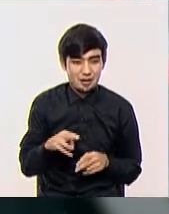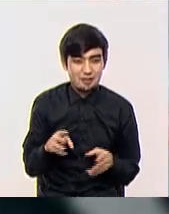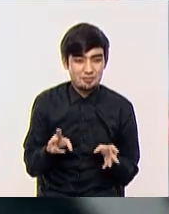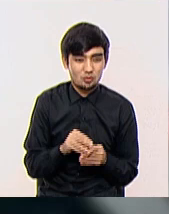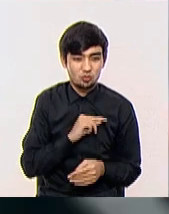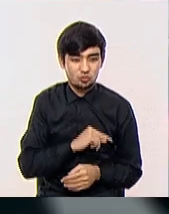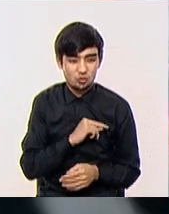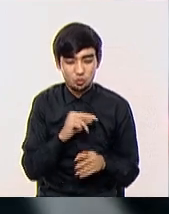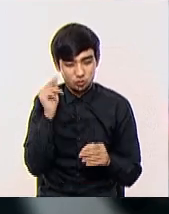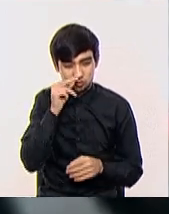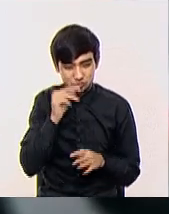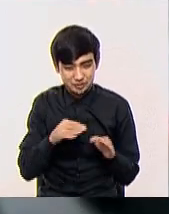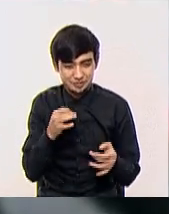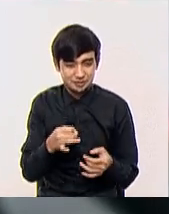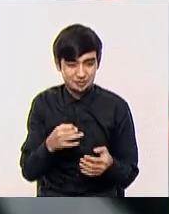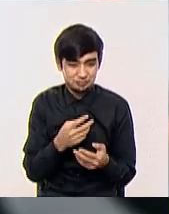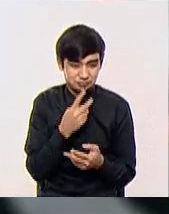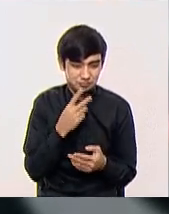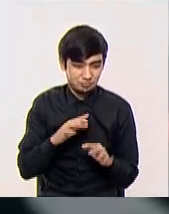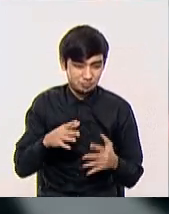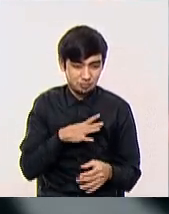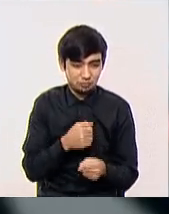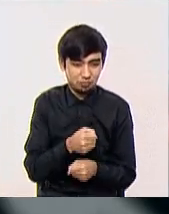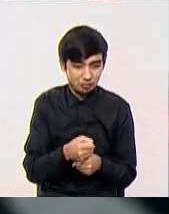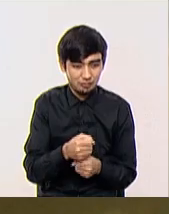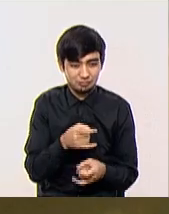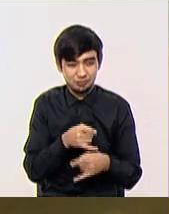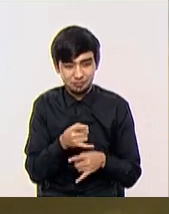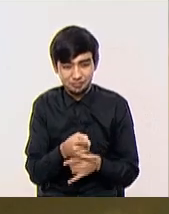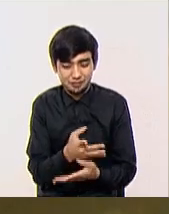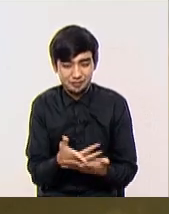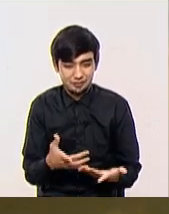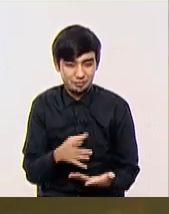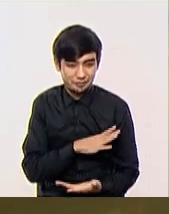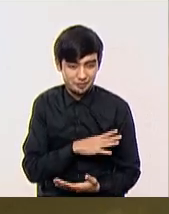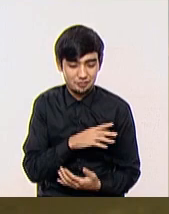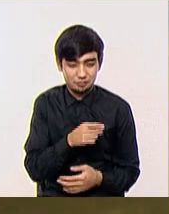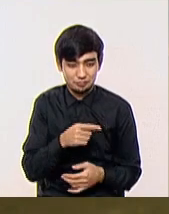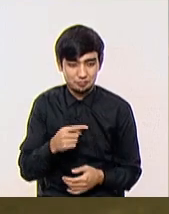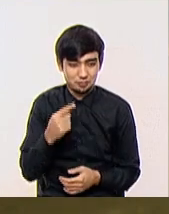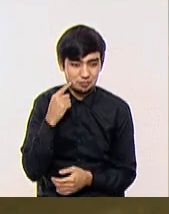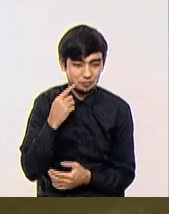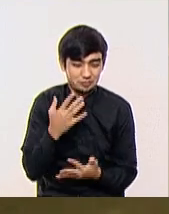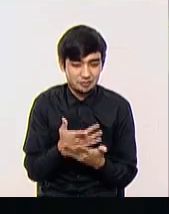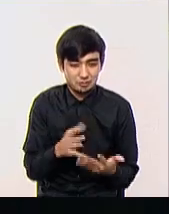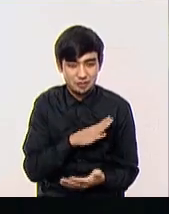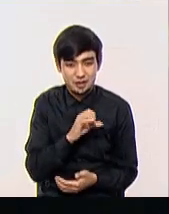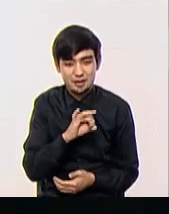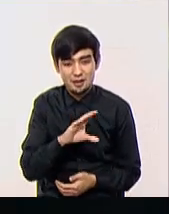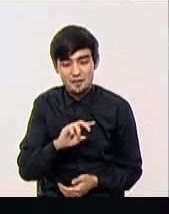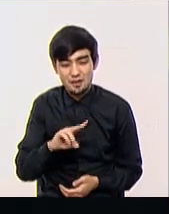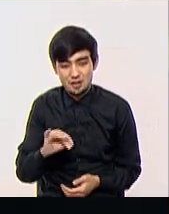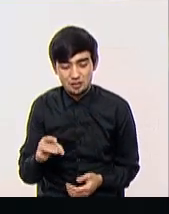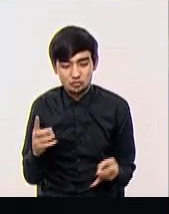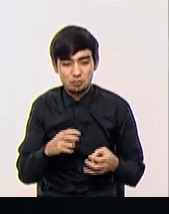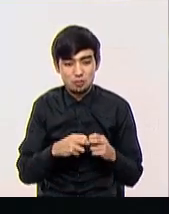Иногда это проявляется в особой жестокой форме, с домогательствами, избиением. Уполномоченная по правам человека Эльвира Азимова уверена, что решать